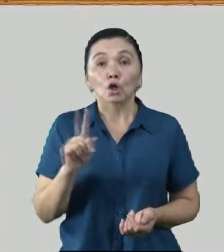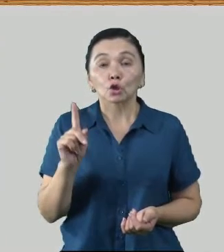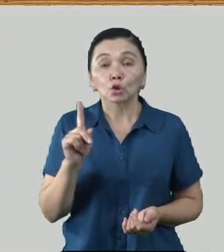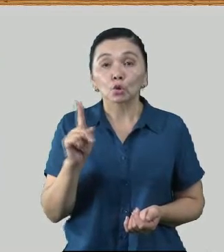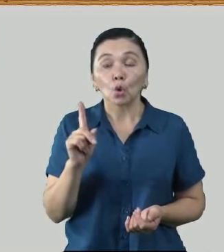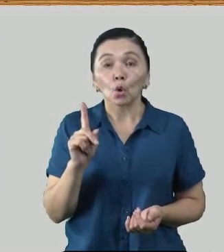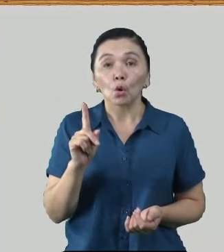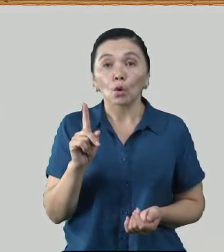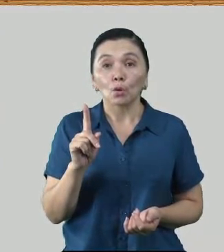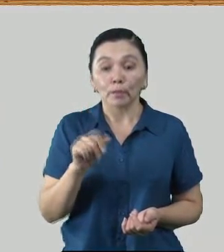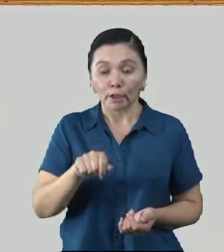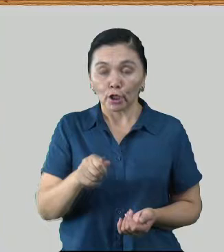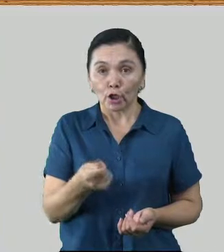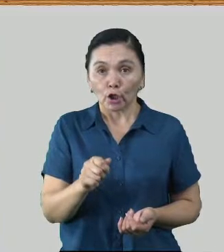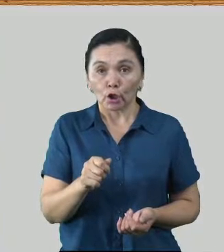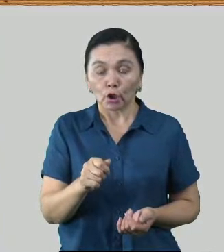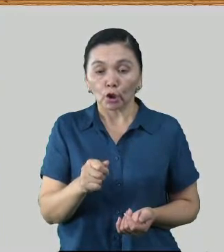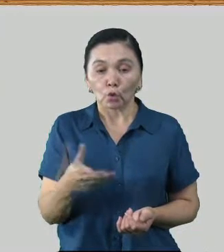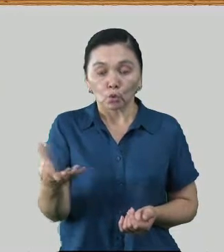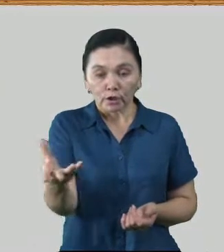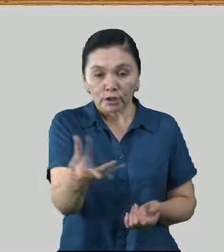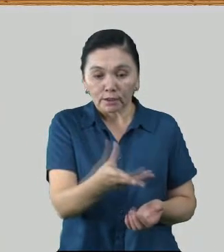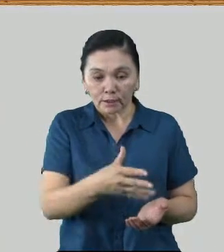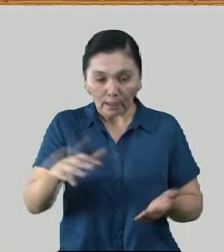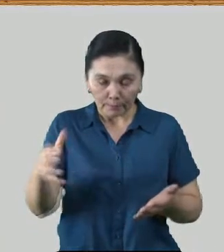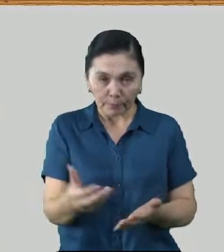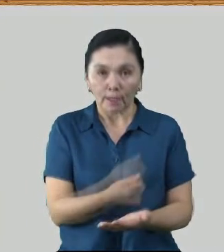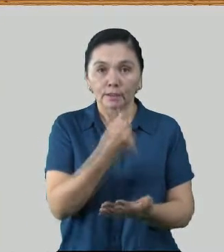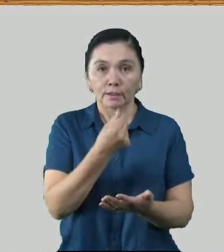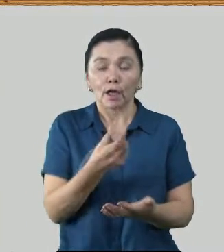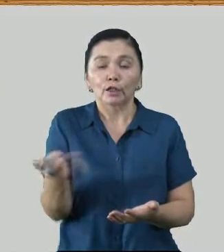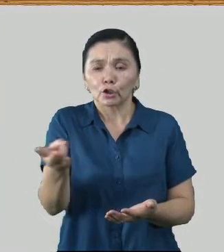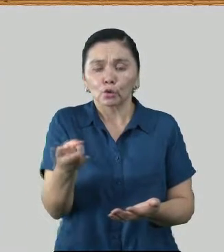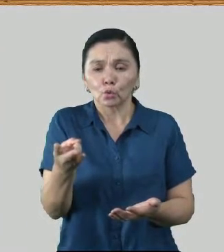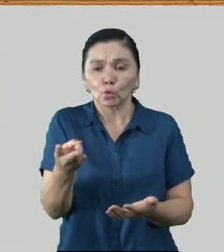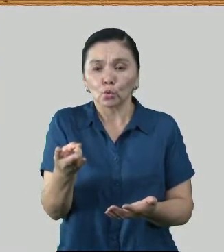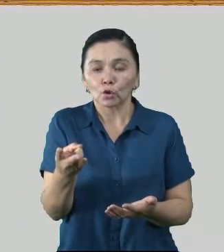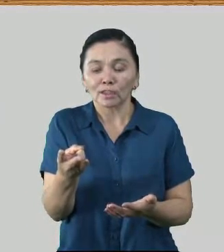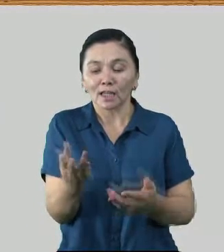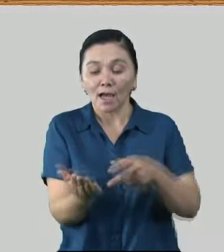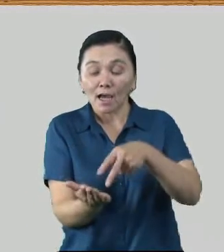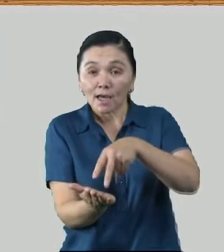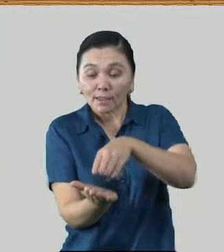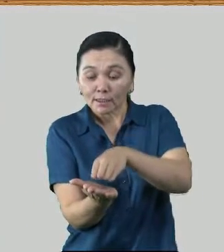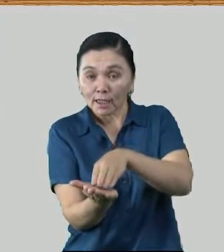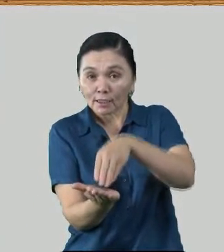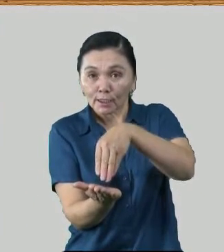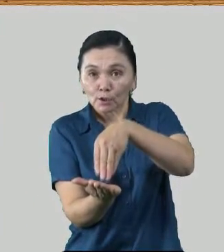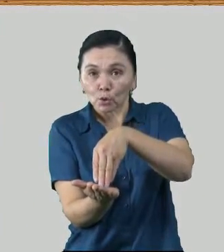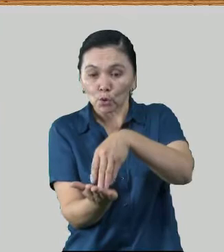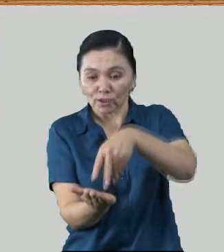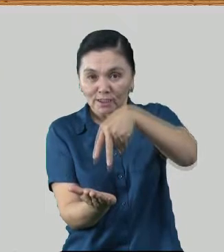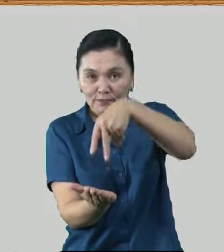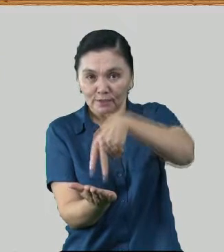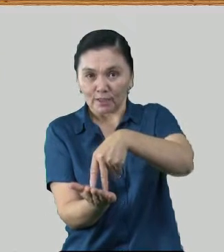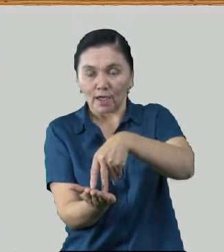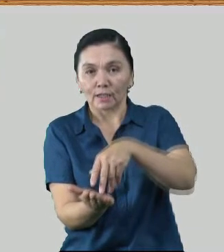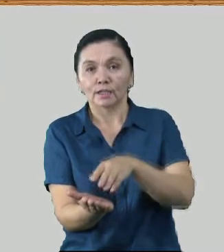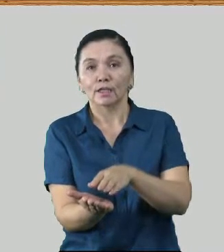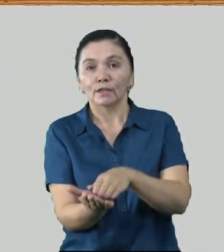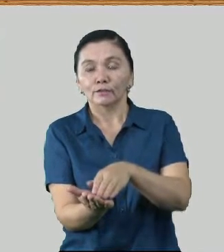Чтобы ключик нам достать, нужно на носочки встать.